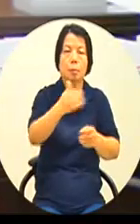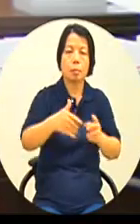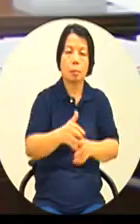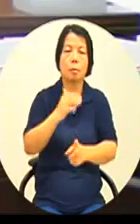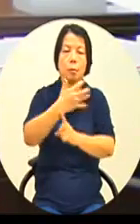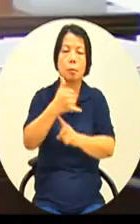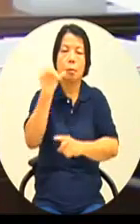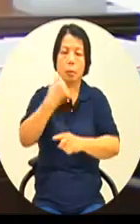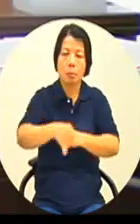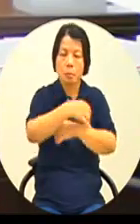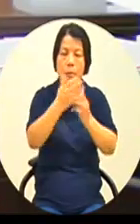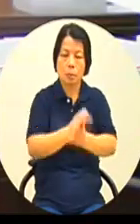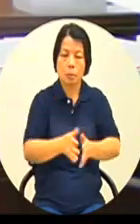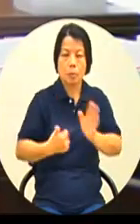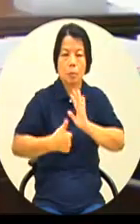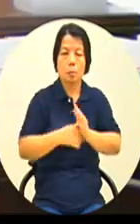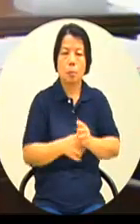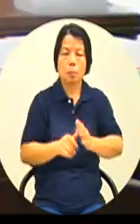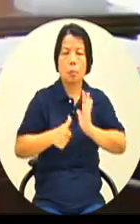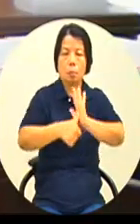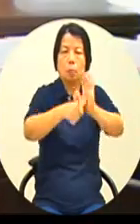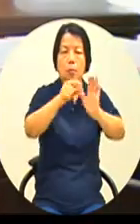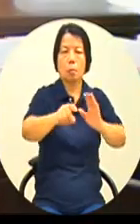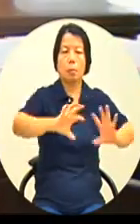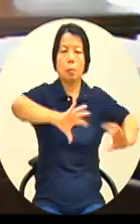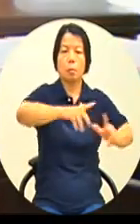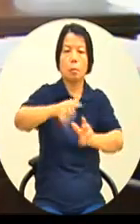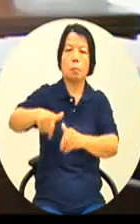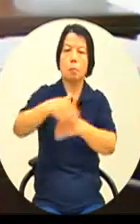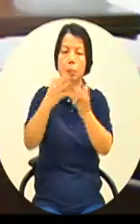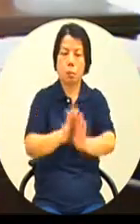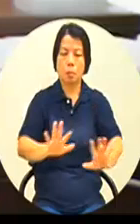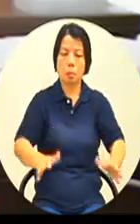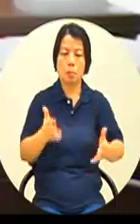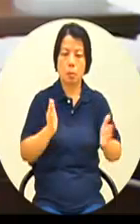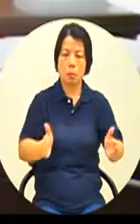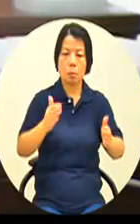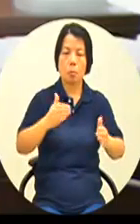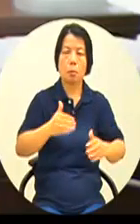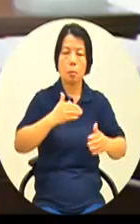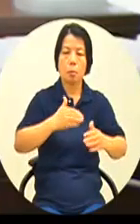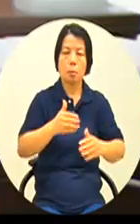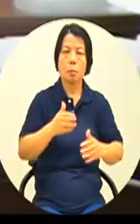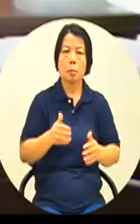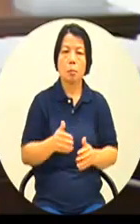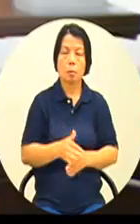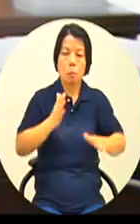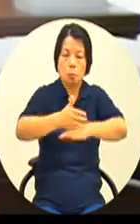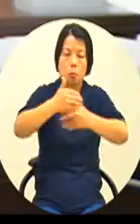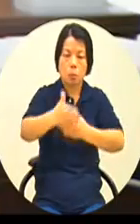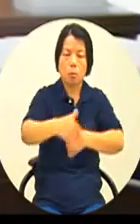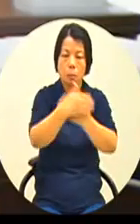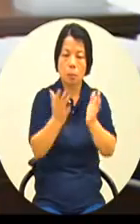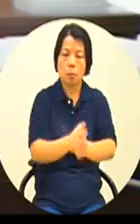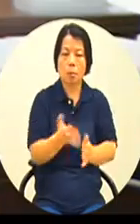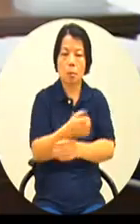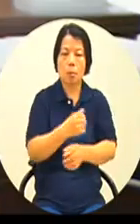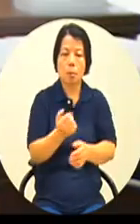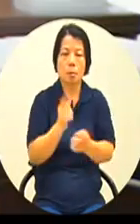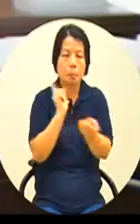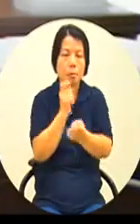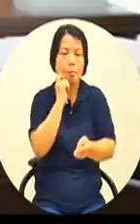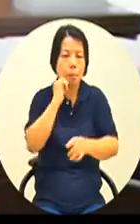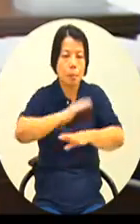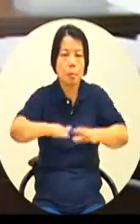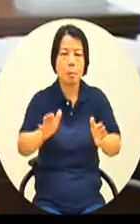到国际的地位，当然这个过程当中是会有阵痛，但是我们更希望的是高雄市未